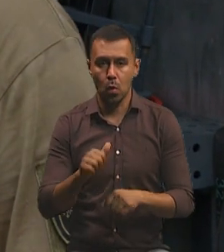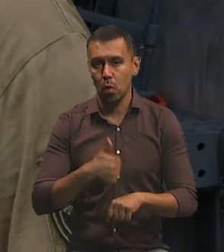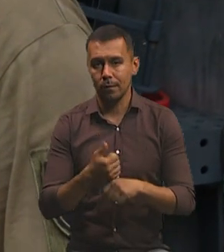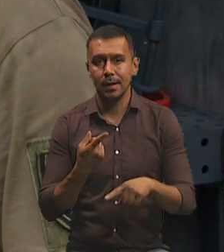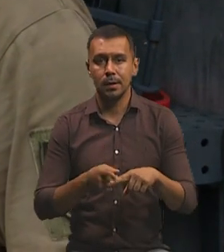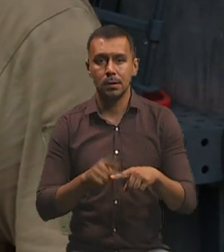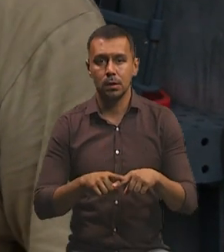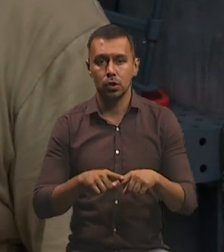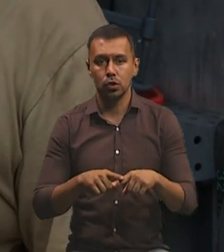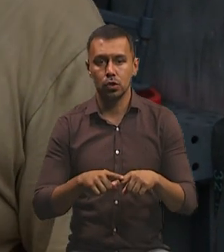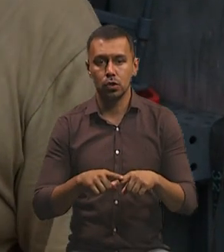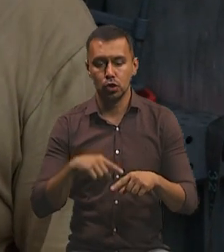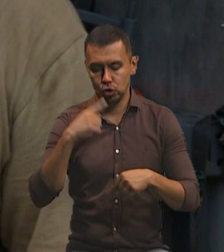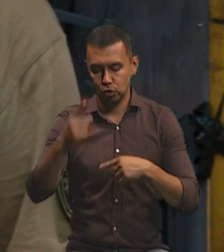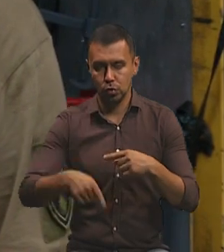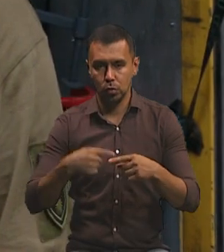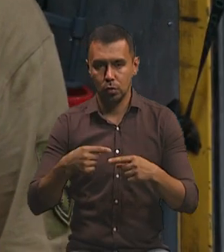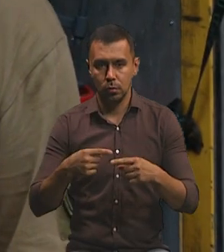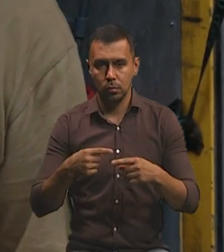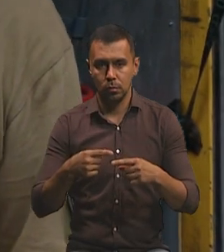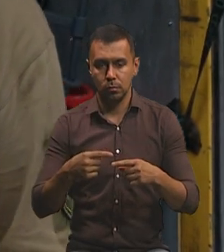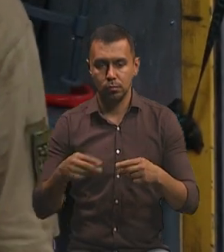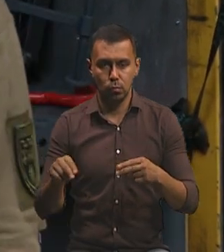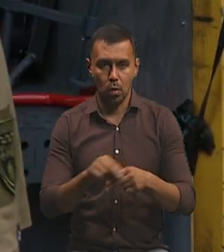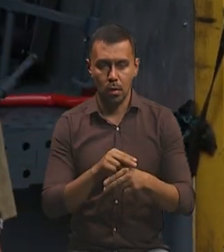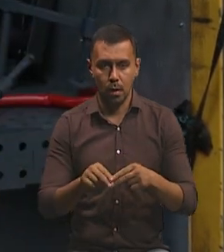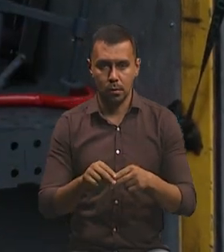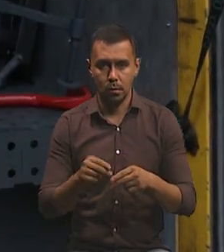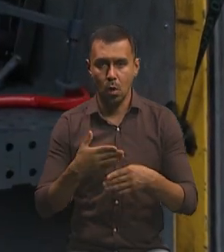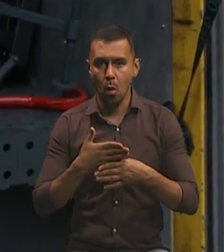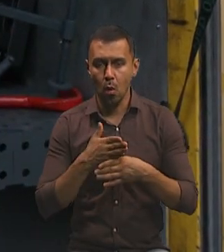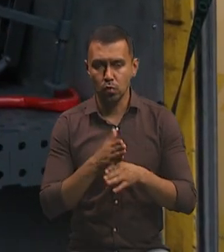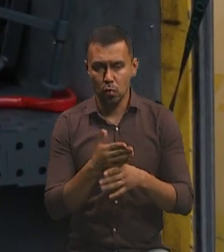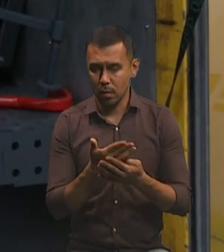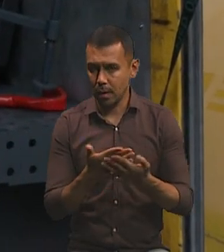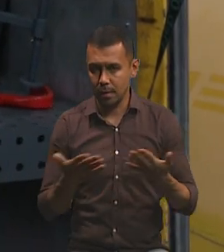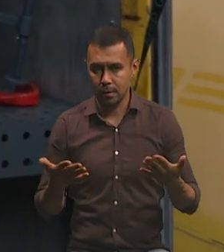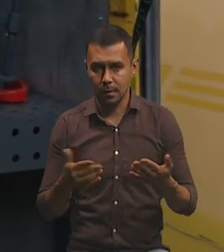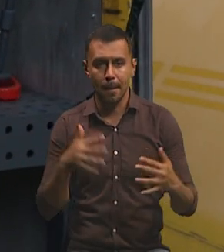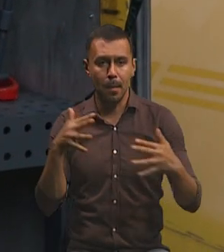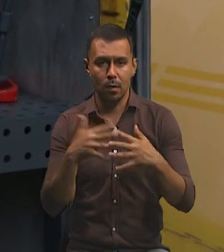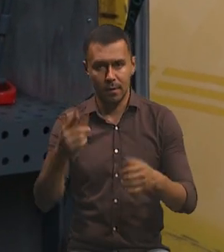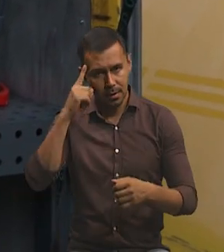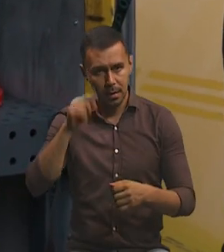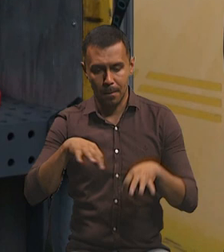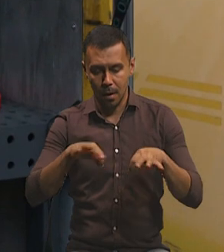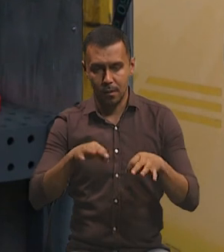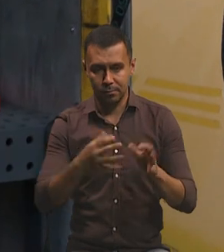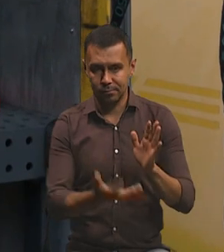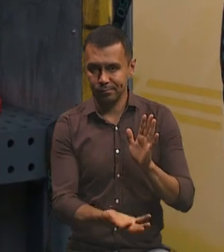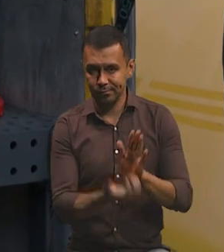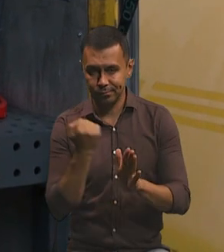– це шиномонтаж. Шиномонтажний станок, осколки різні на передовій, ви знаєте, машини